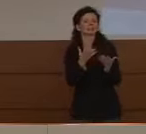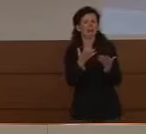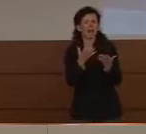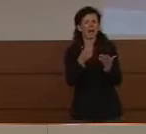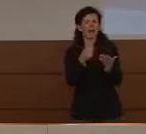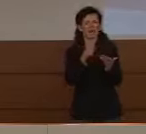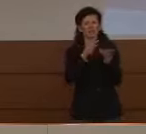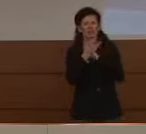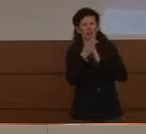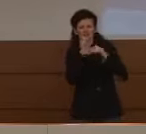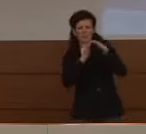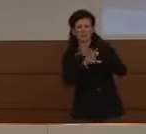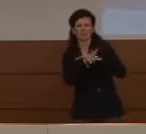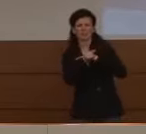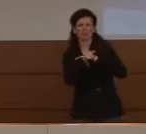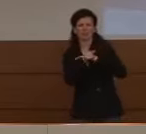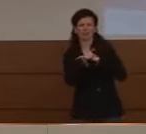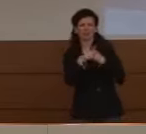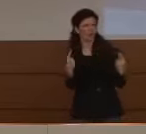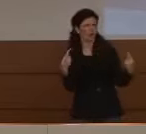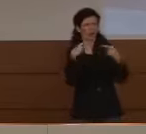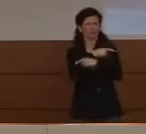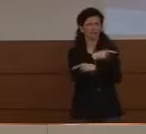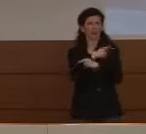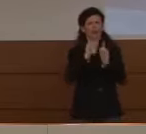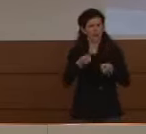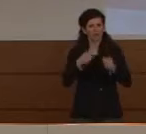a quello restate a casa